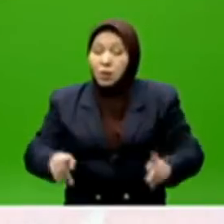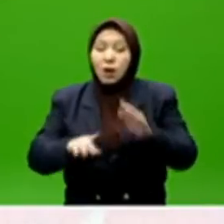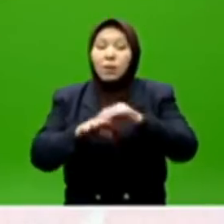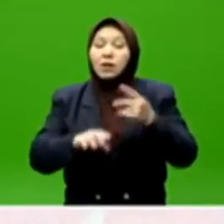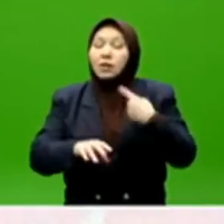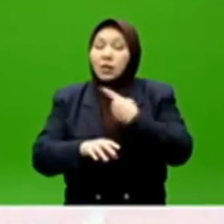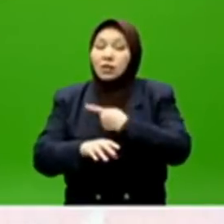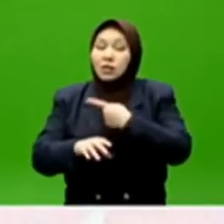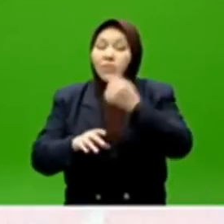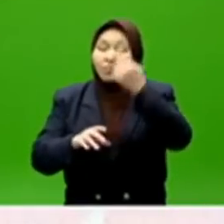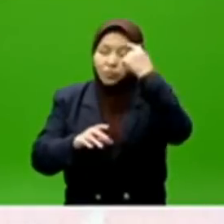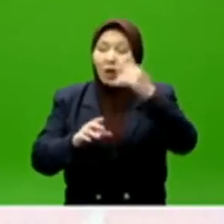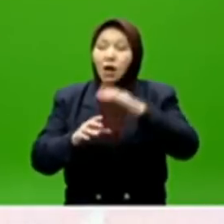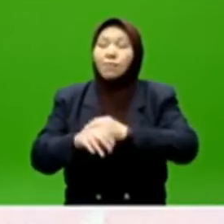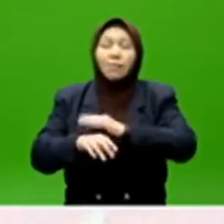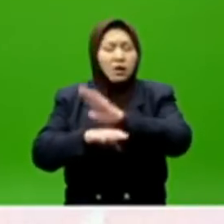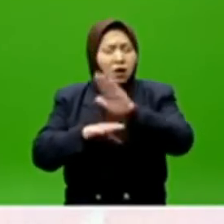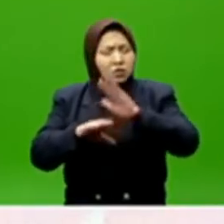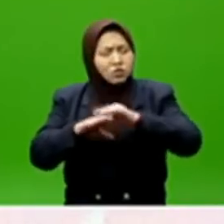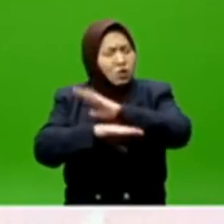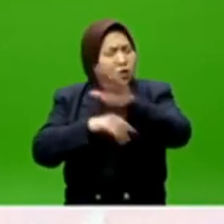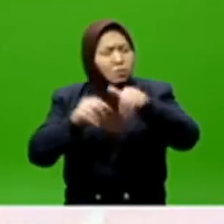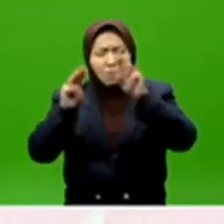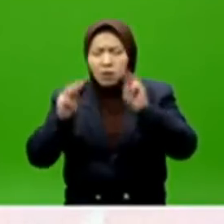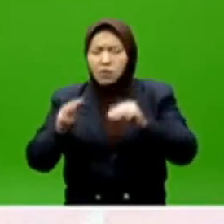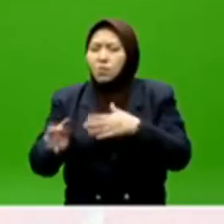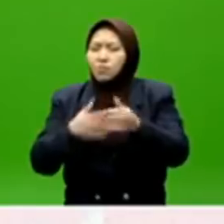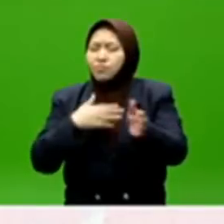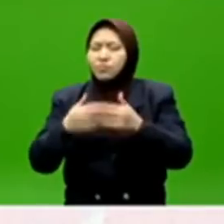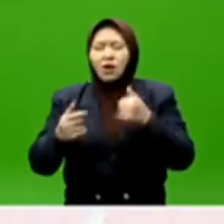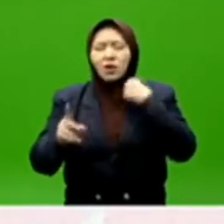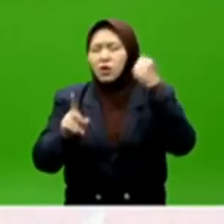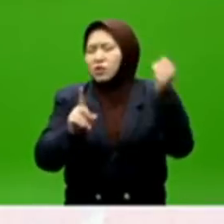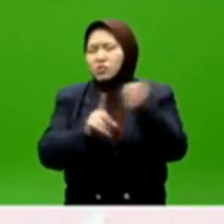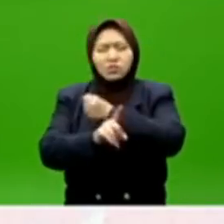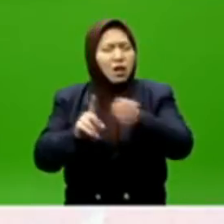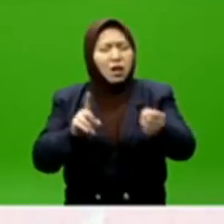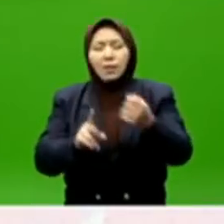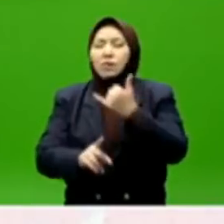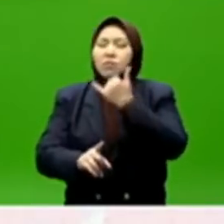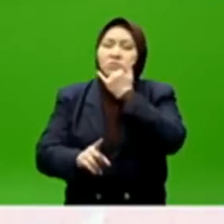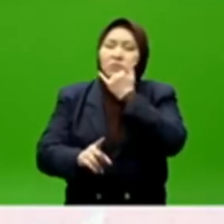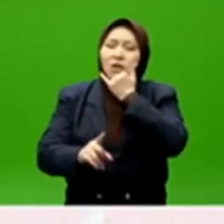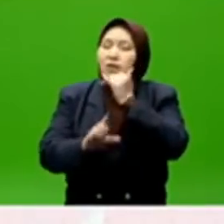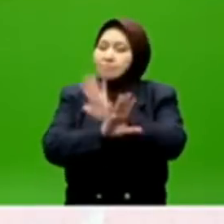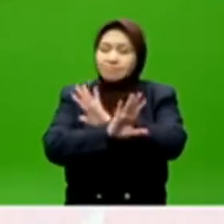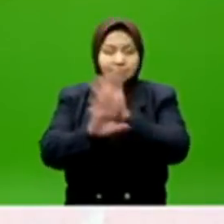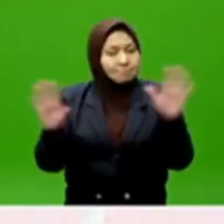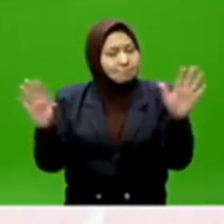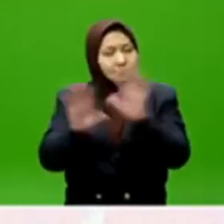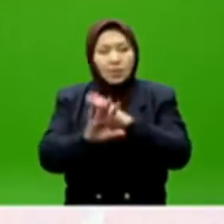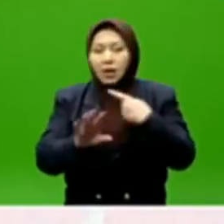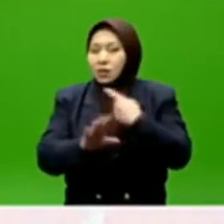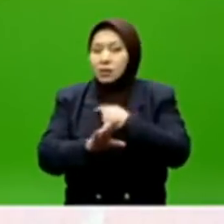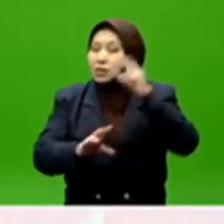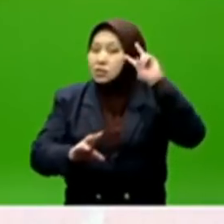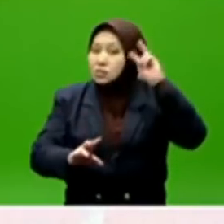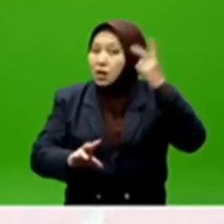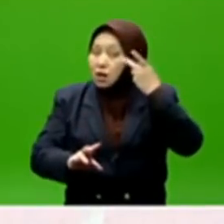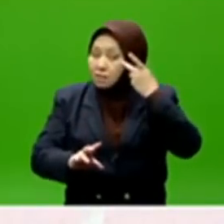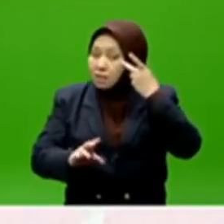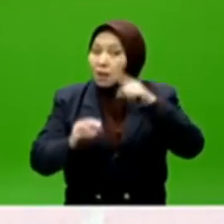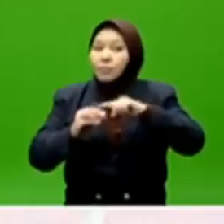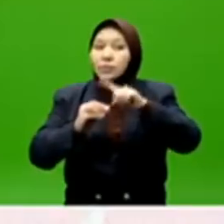memberi peluang kepada seluruh manusia, kalaupun ada kezaliman, kesilapan, jangan kita salah faham